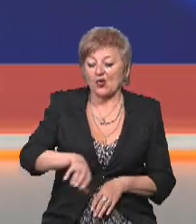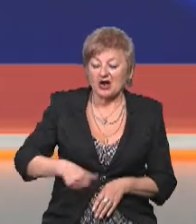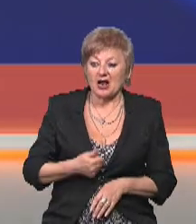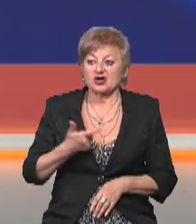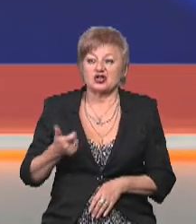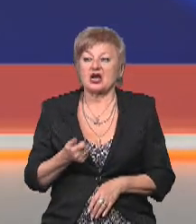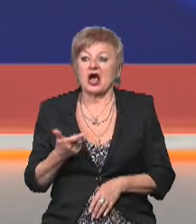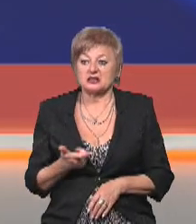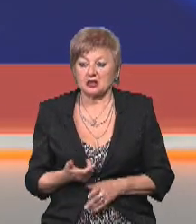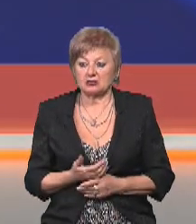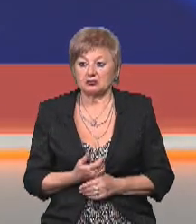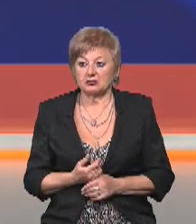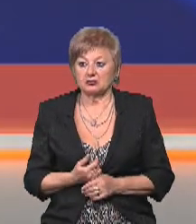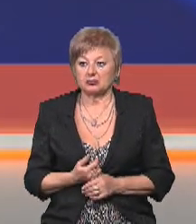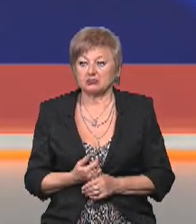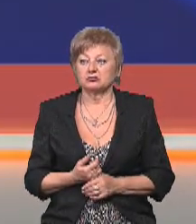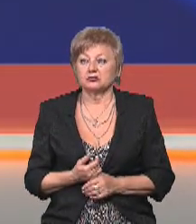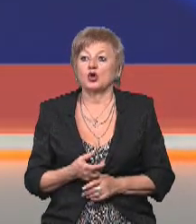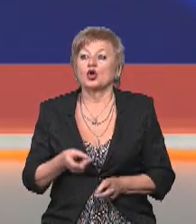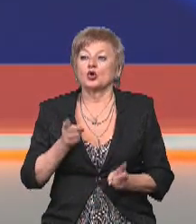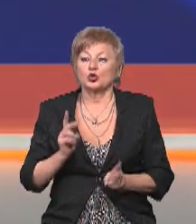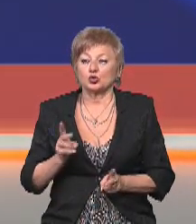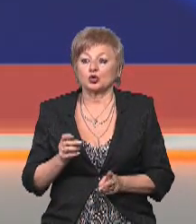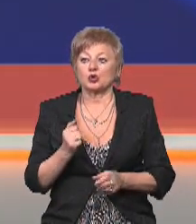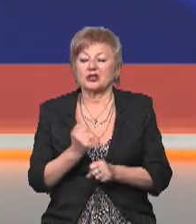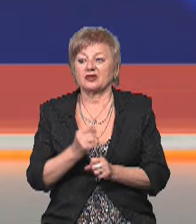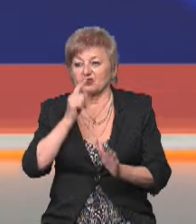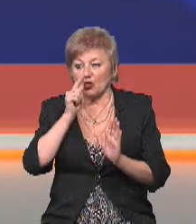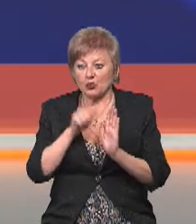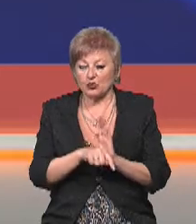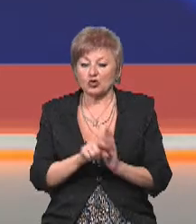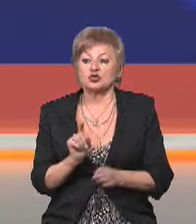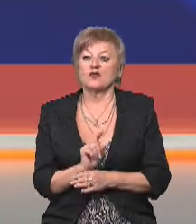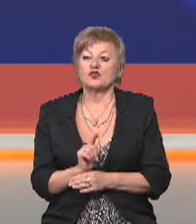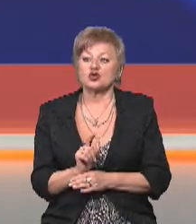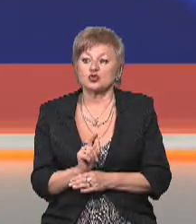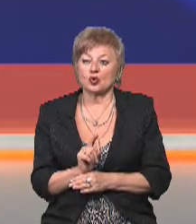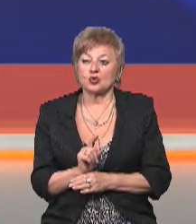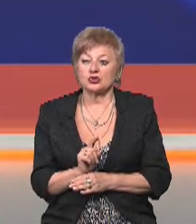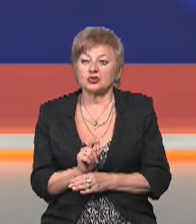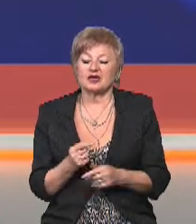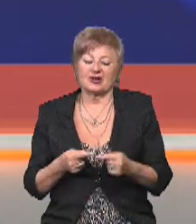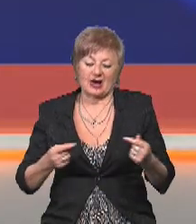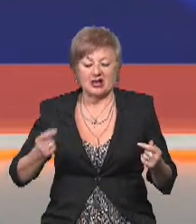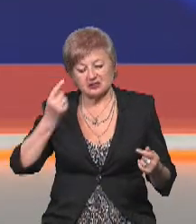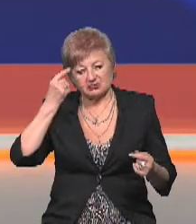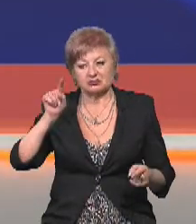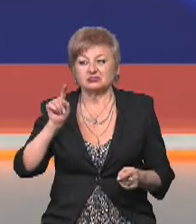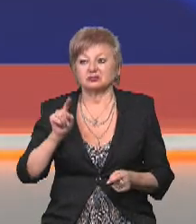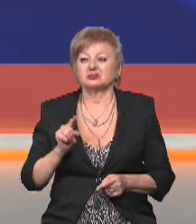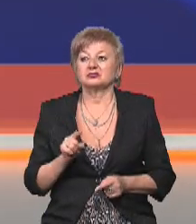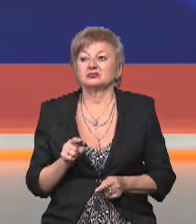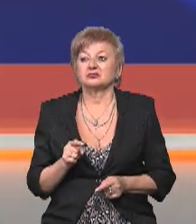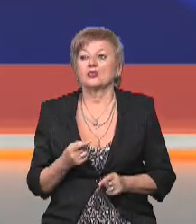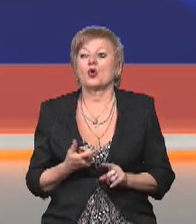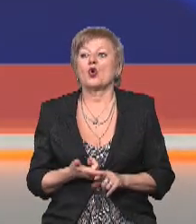газа, воров газа, которые делают вмешательство в счетчик с помощью различных методов, кустарным